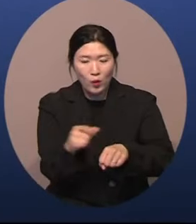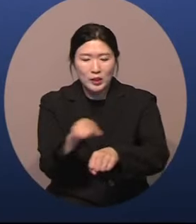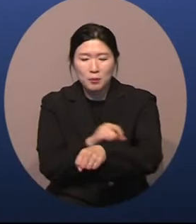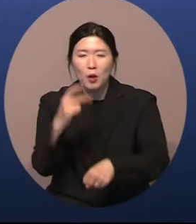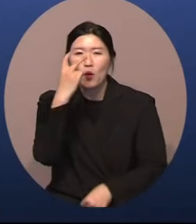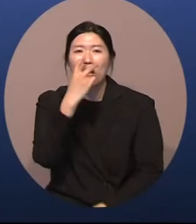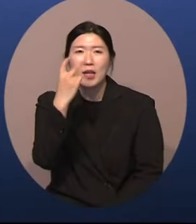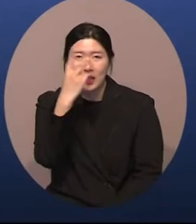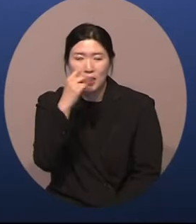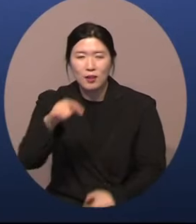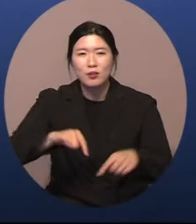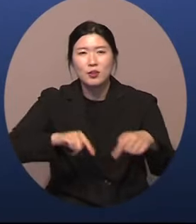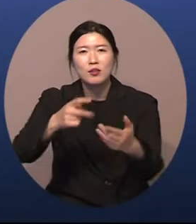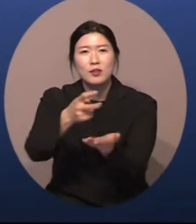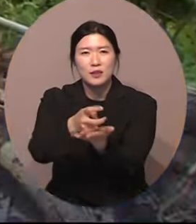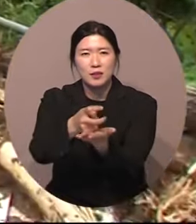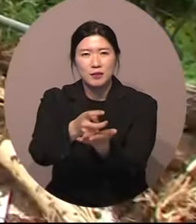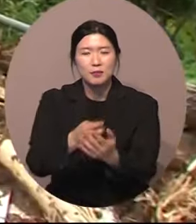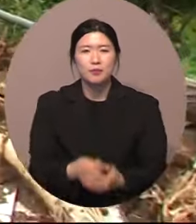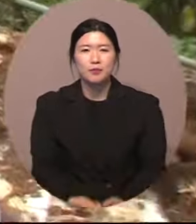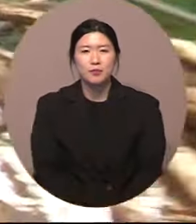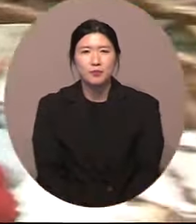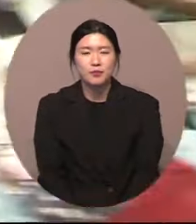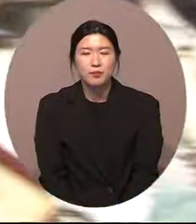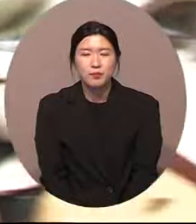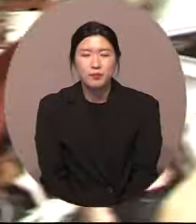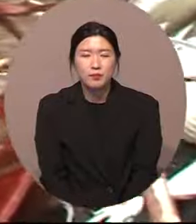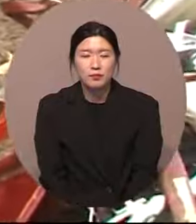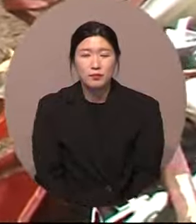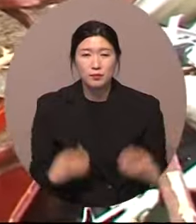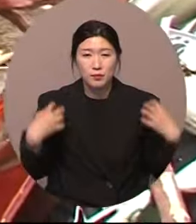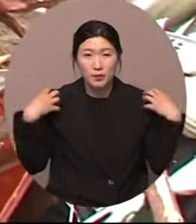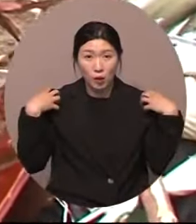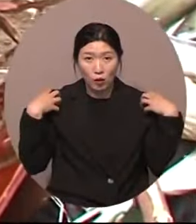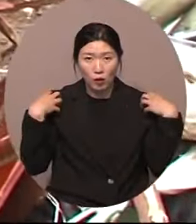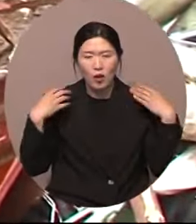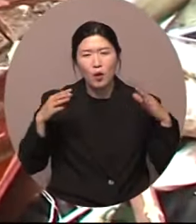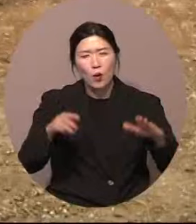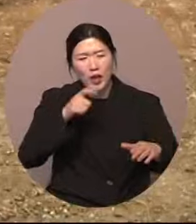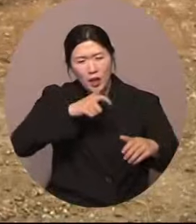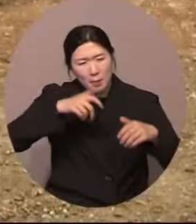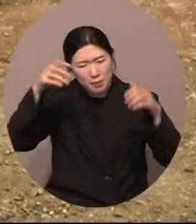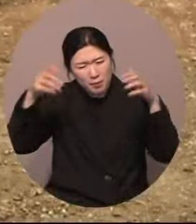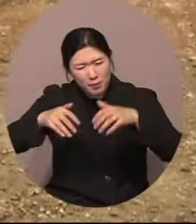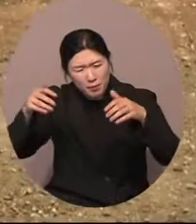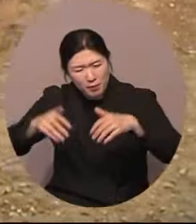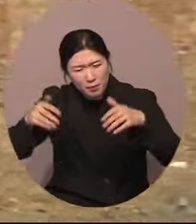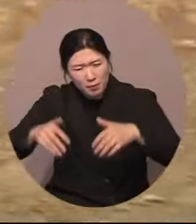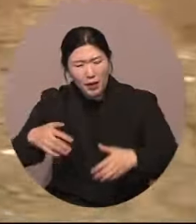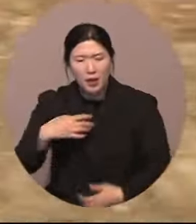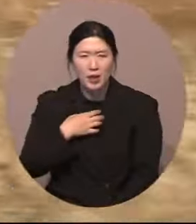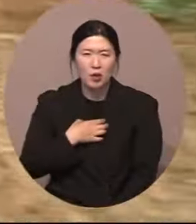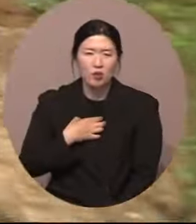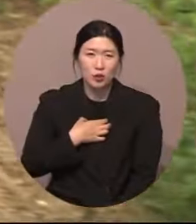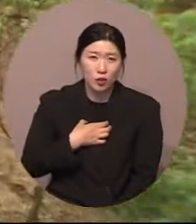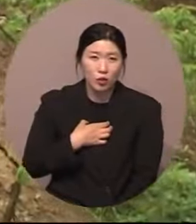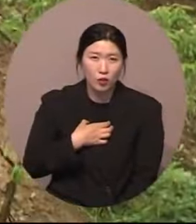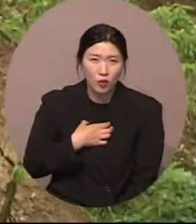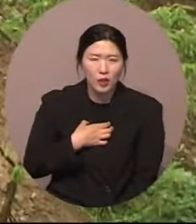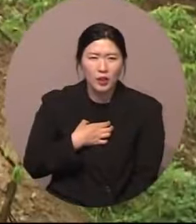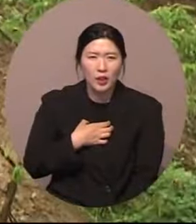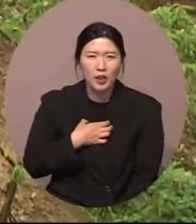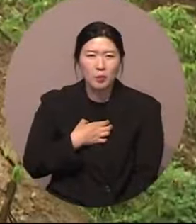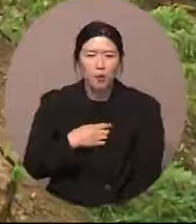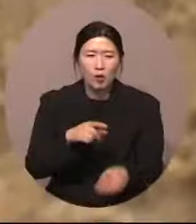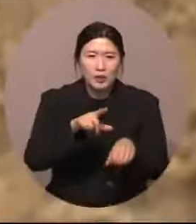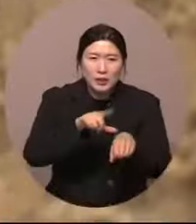내해 나간다 요런 정책을 쓰고 있습니다 산림청은 올해 여름도 지난해와 같은 많은 비가 예상되지만 피해